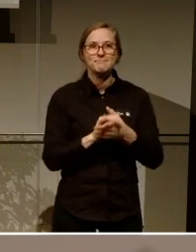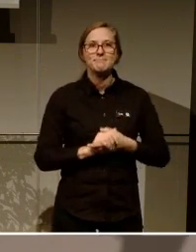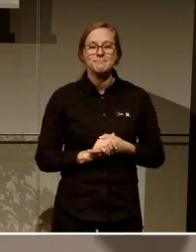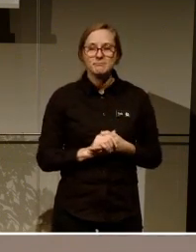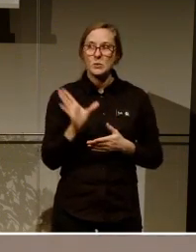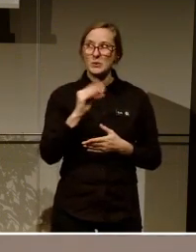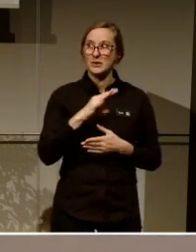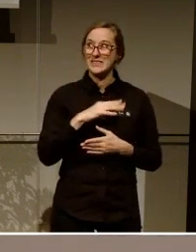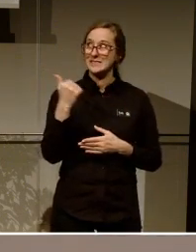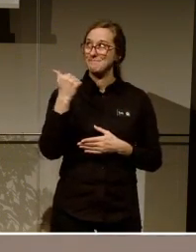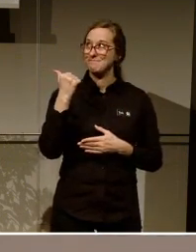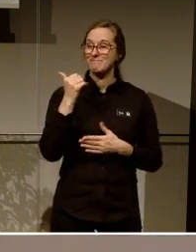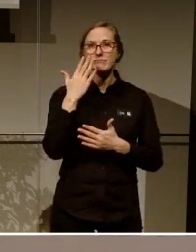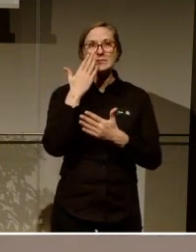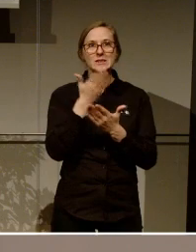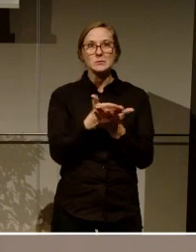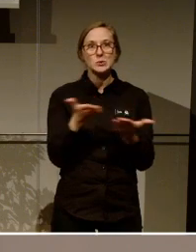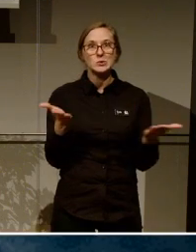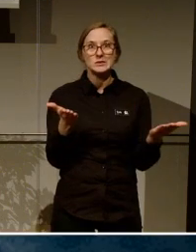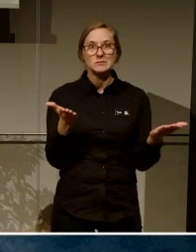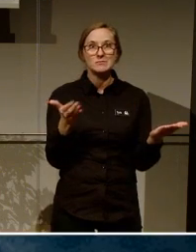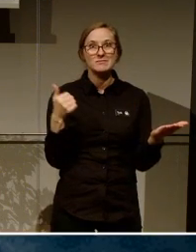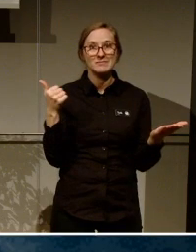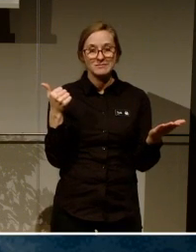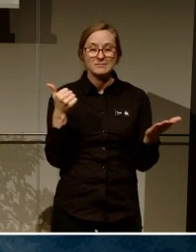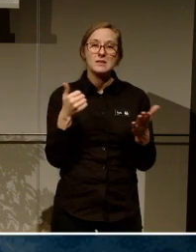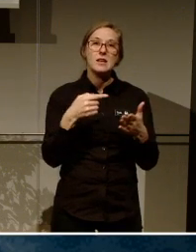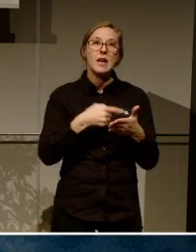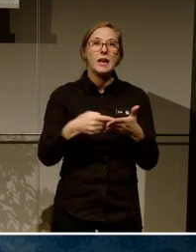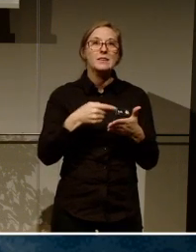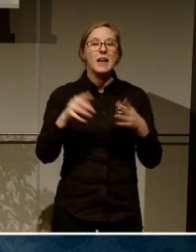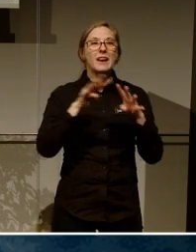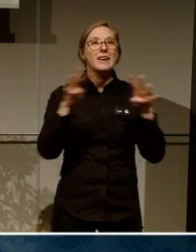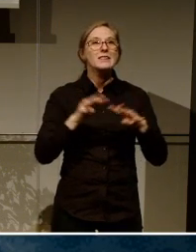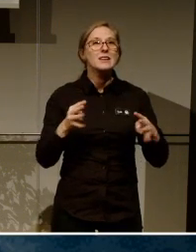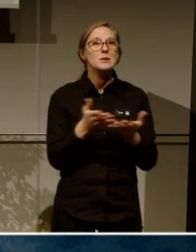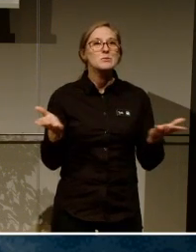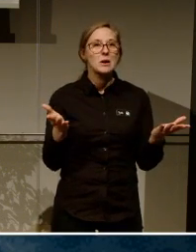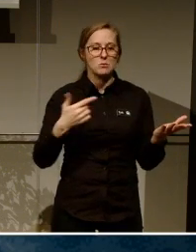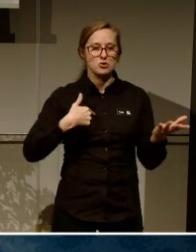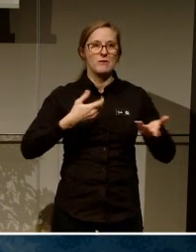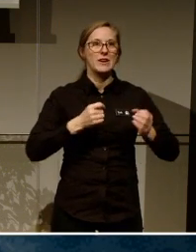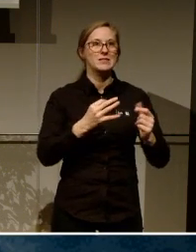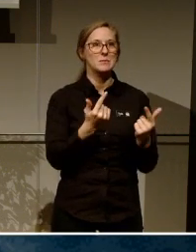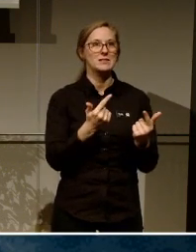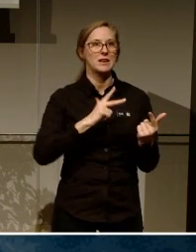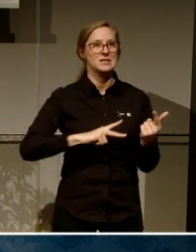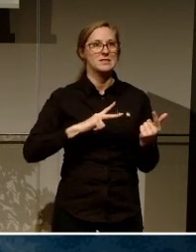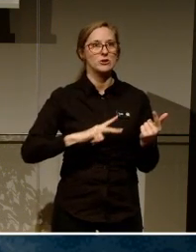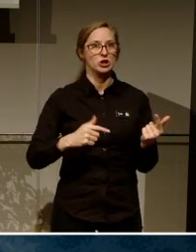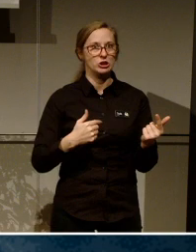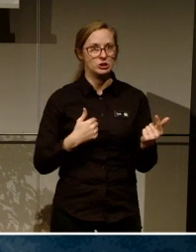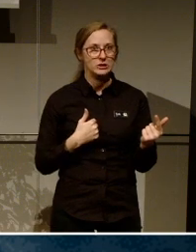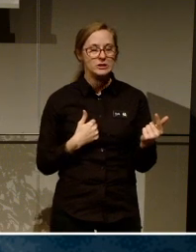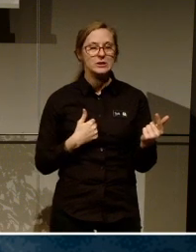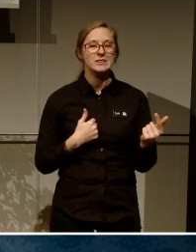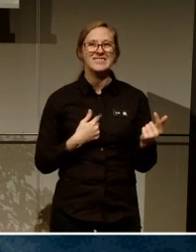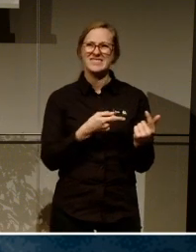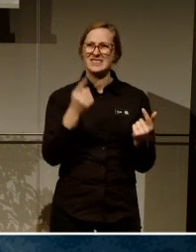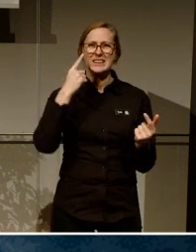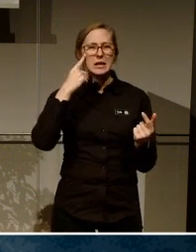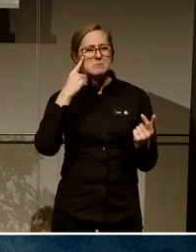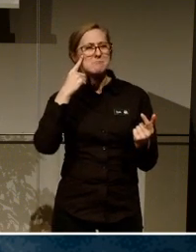Och då har vi det här museet då. Det här är ett museum som heter Internetmuseum, som jag är verksamhetsansvarig för. Och då tänker ni kanske, ja